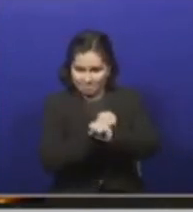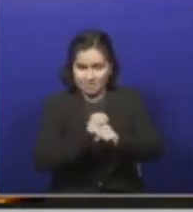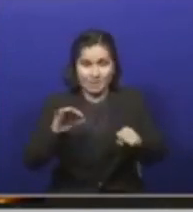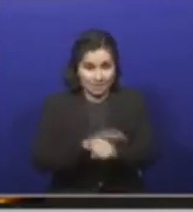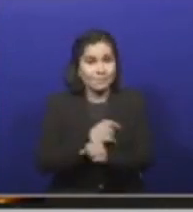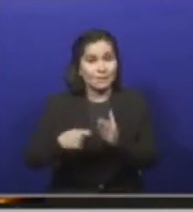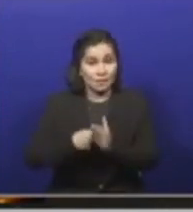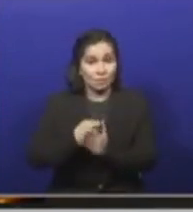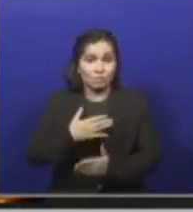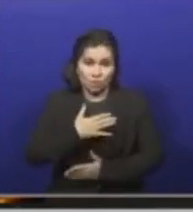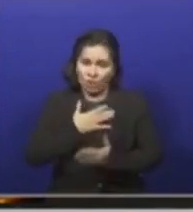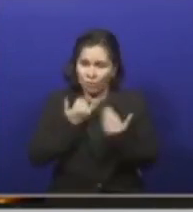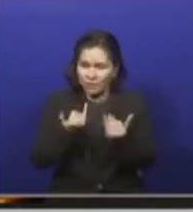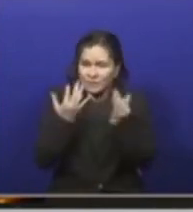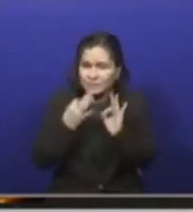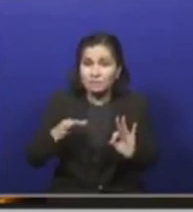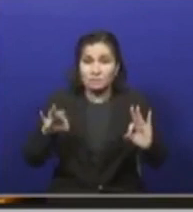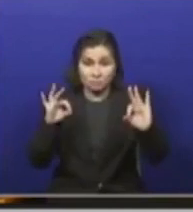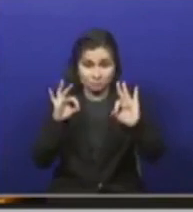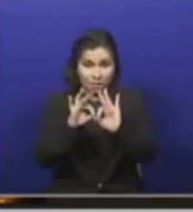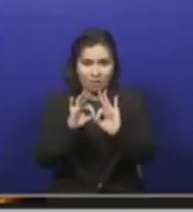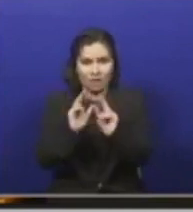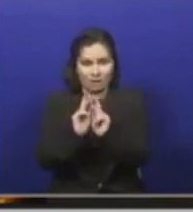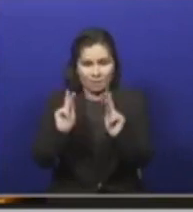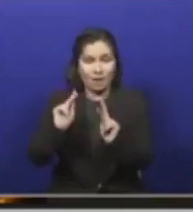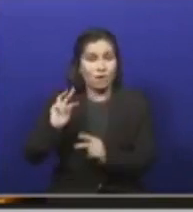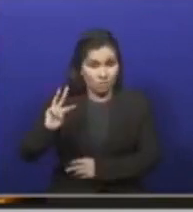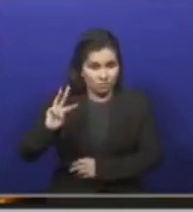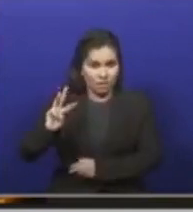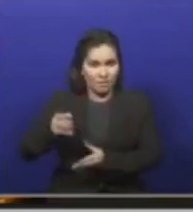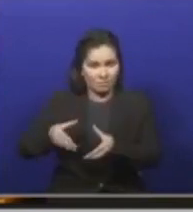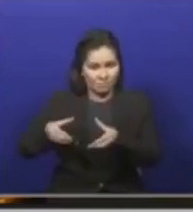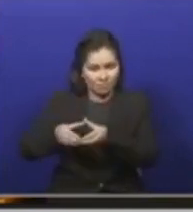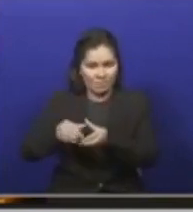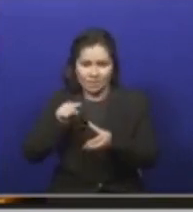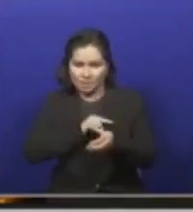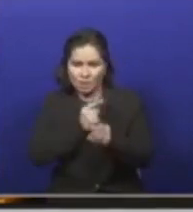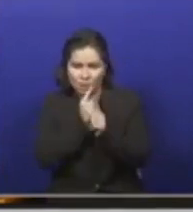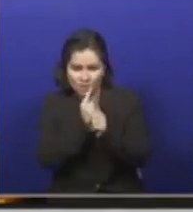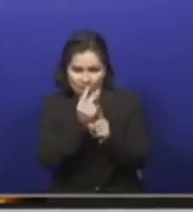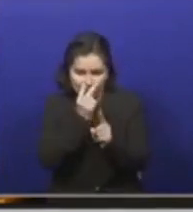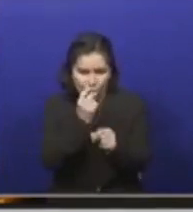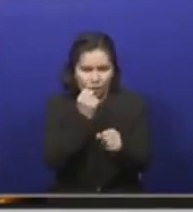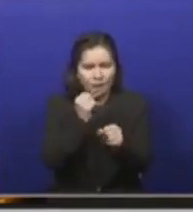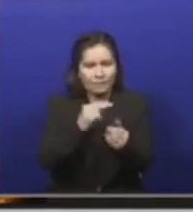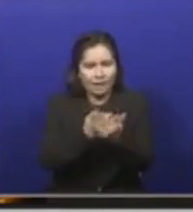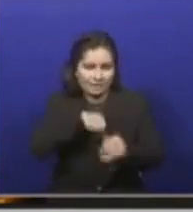ของผมครับท่านประธานที่เราจำเป็นจะต้องมีกรรมธิการวิสามันติดตามแล้วก็ตรวจสอบเงินกู้ก้อน